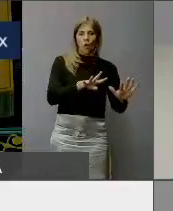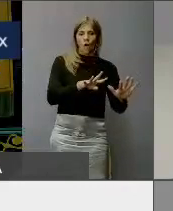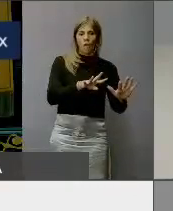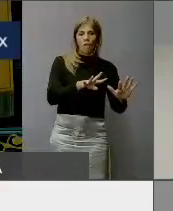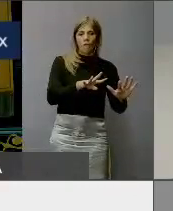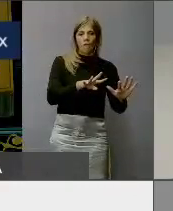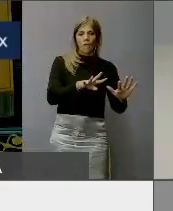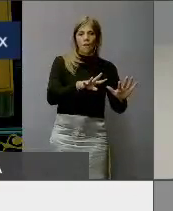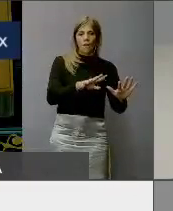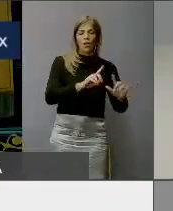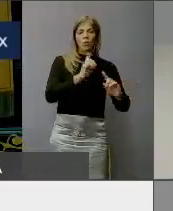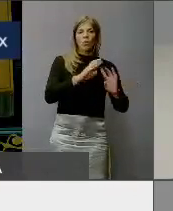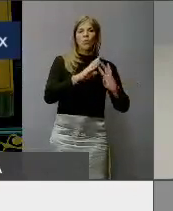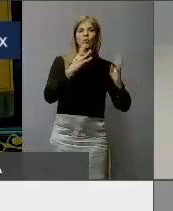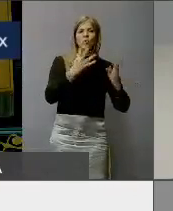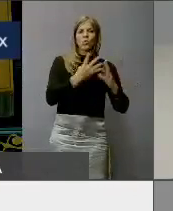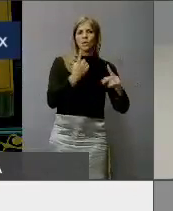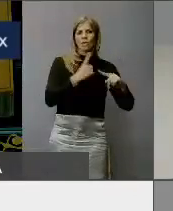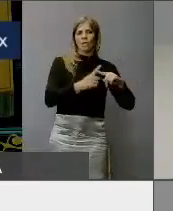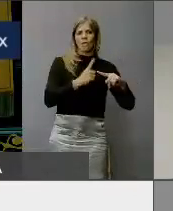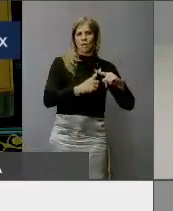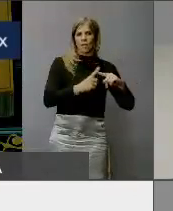tutti un parere favorevole